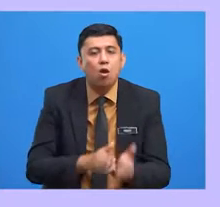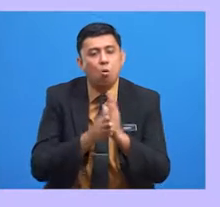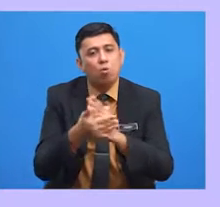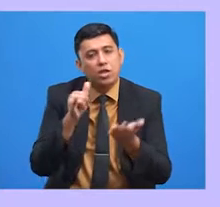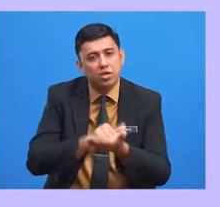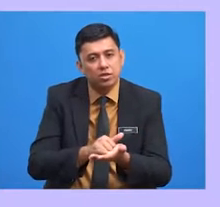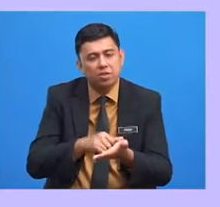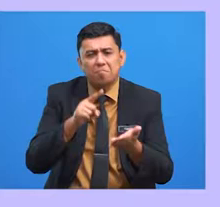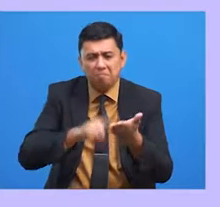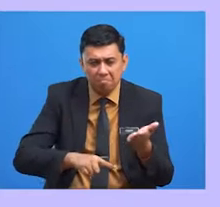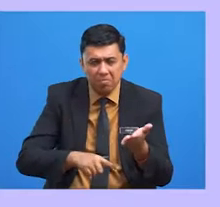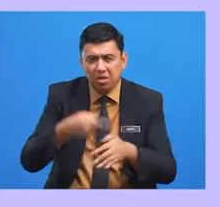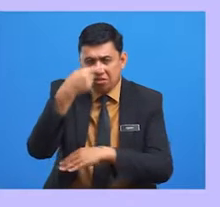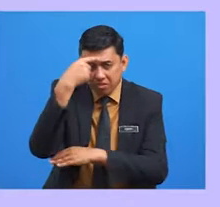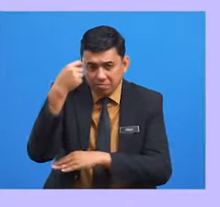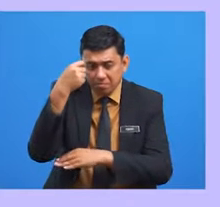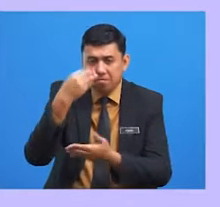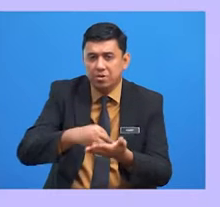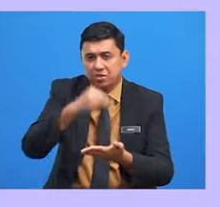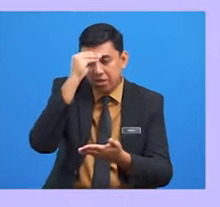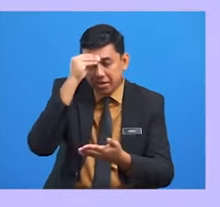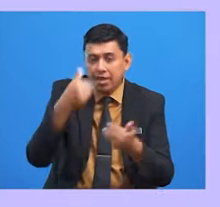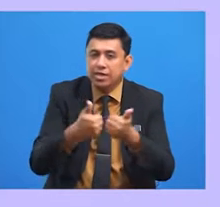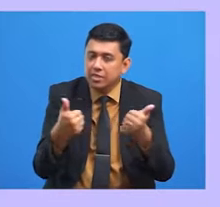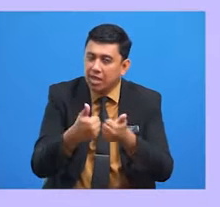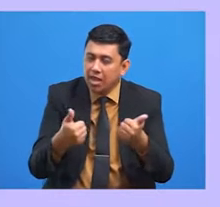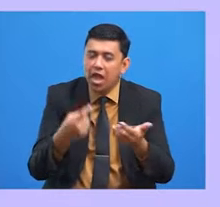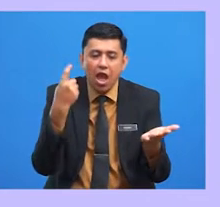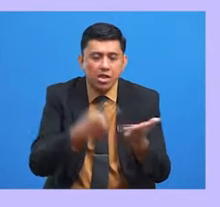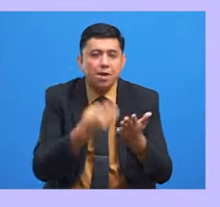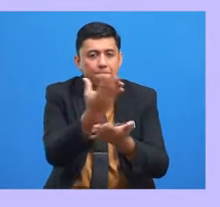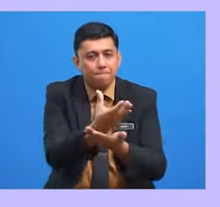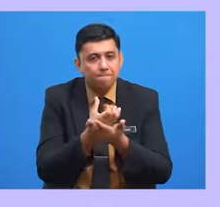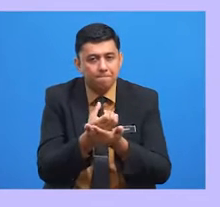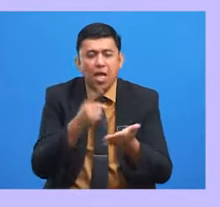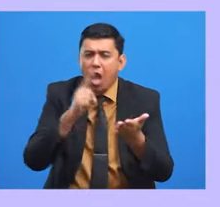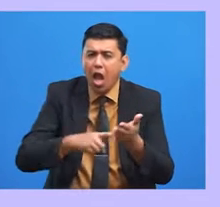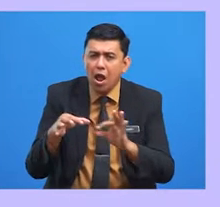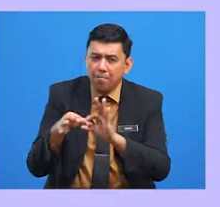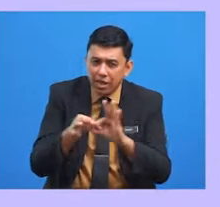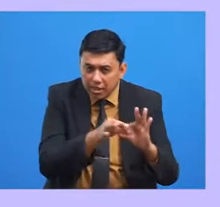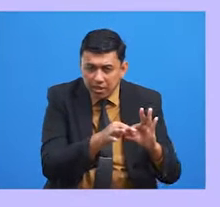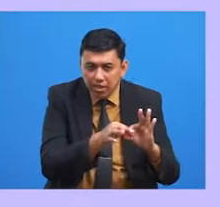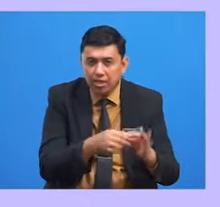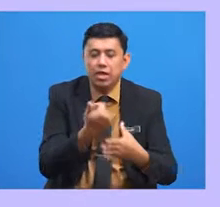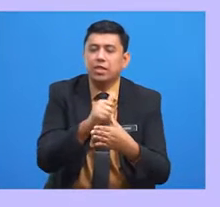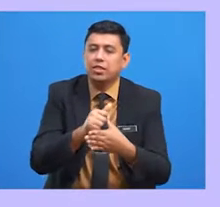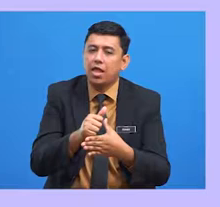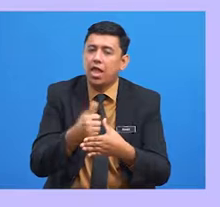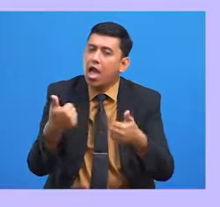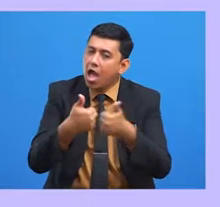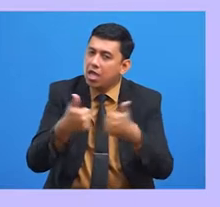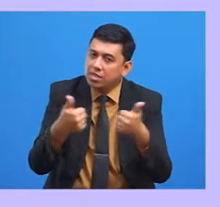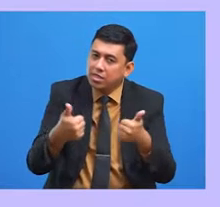Oleh itu, apakah rasional mempelajari keanjalan harga permintaan? Apakah perkaitan antara keanjalan